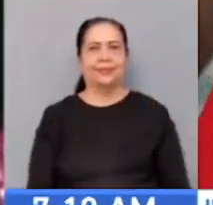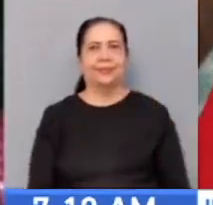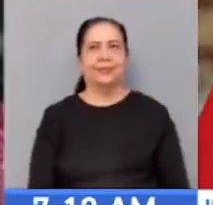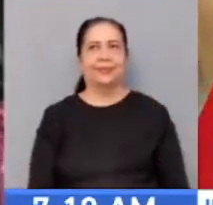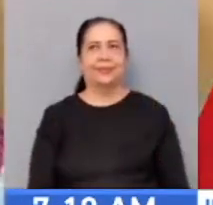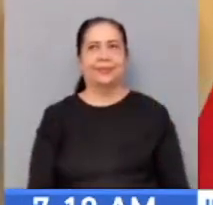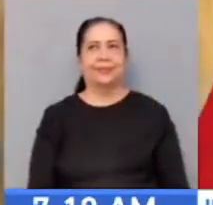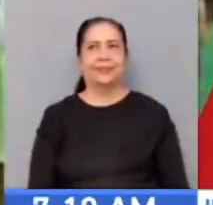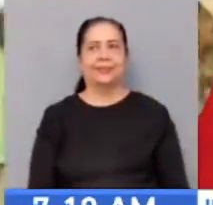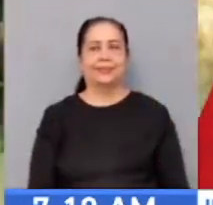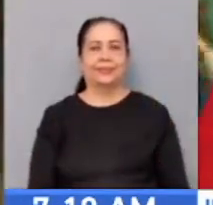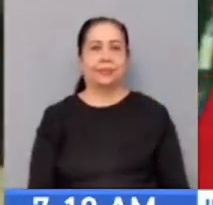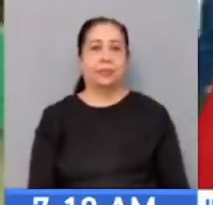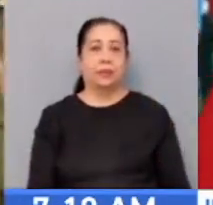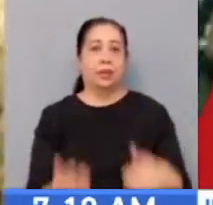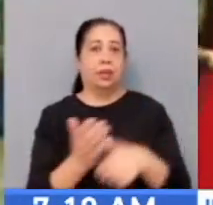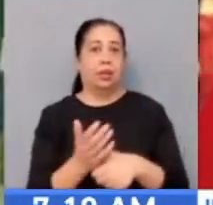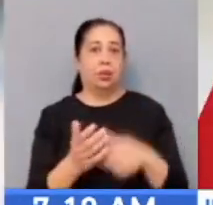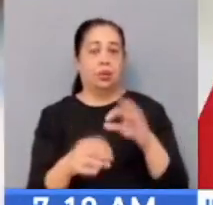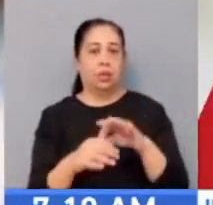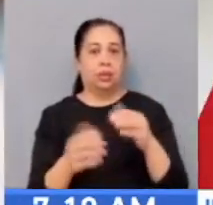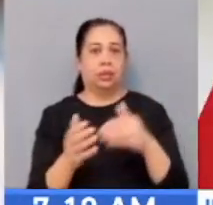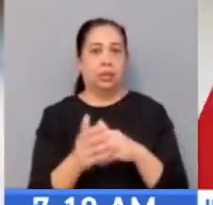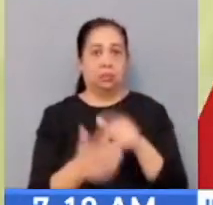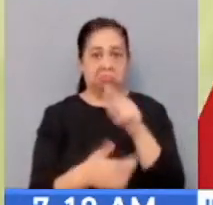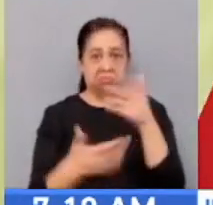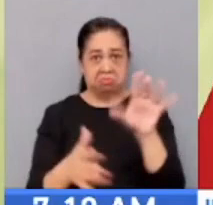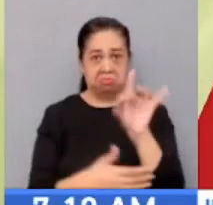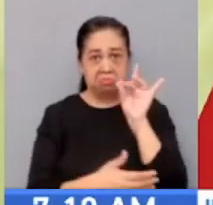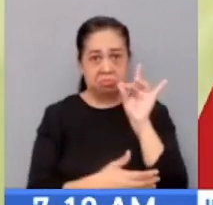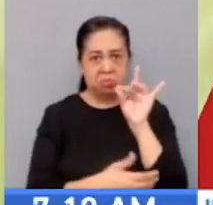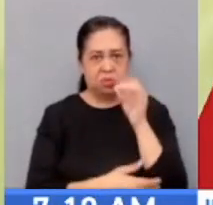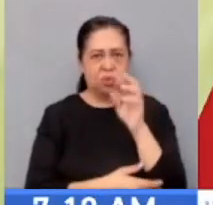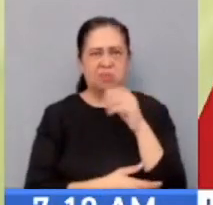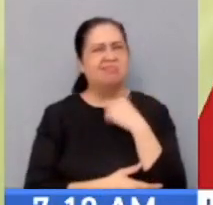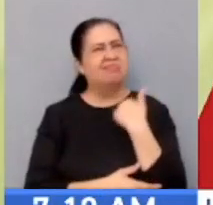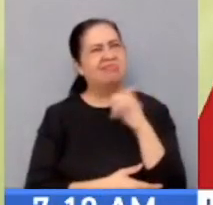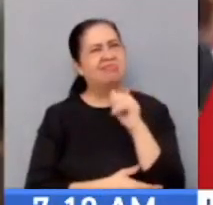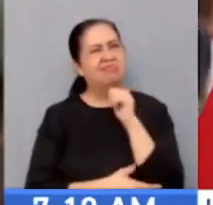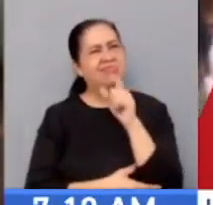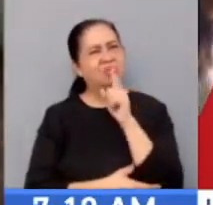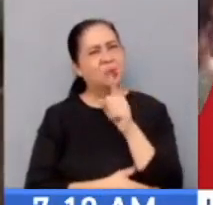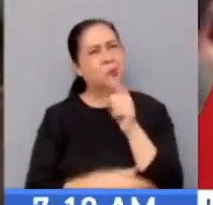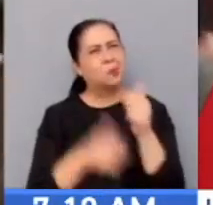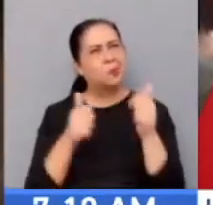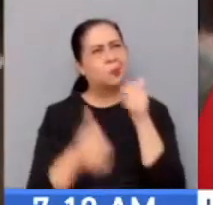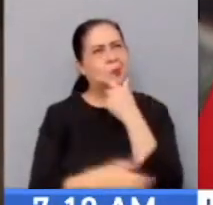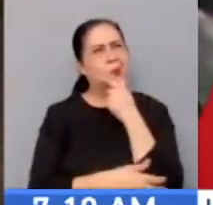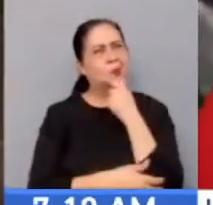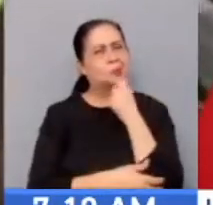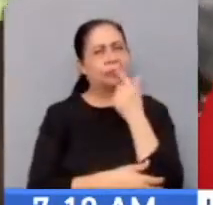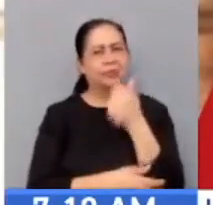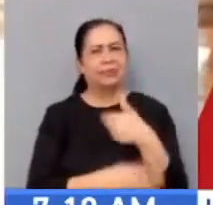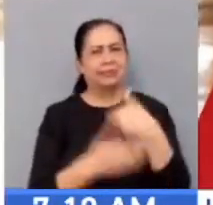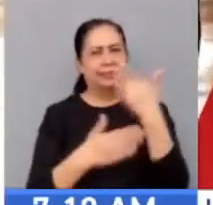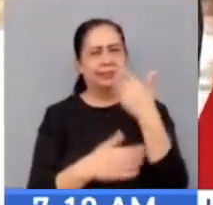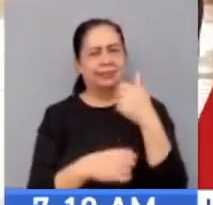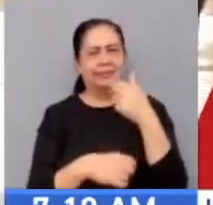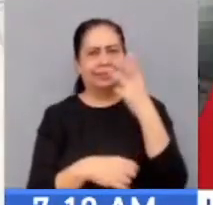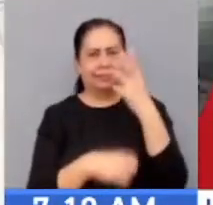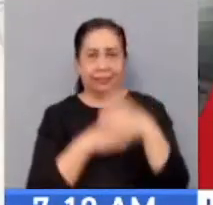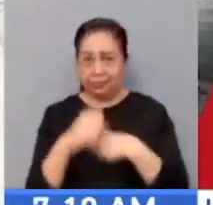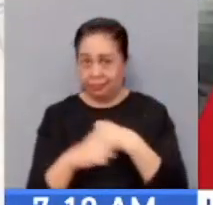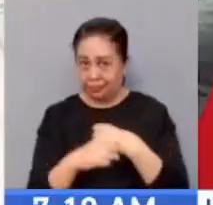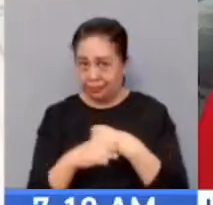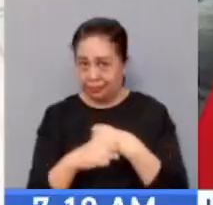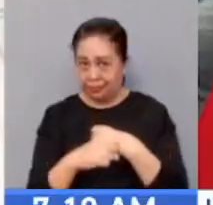Eleksyon na naman. May napili ka na ba? O hindi mo pa rin alam kung sino ba dapat mamuno sa susunod na 6 na taon? Tanong natin